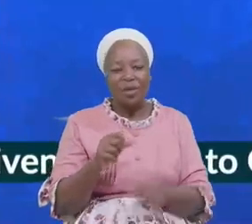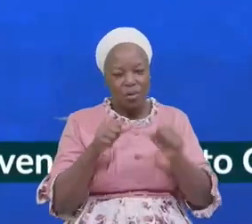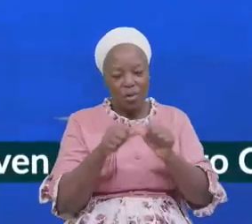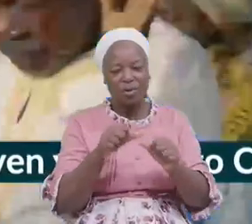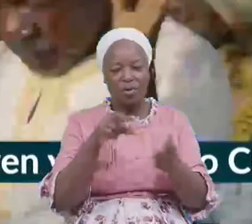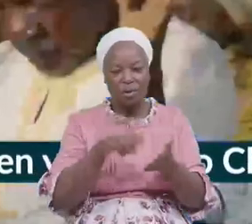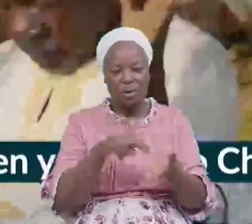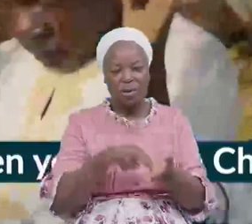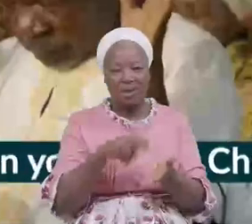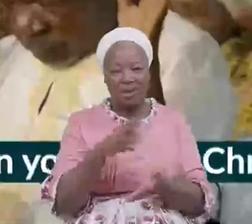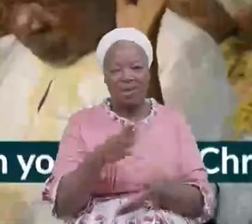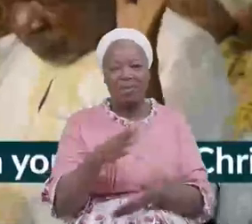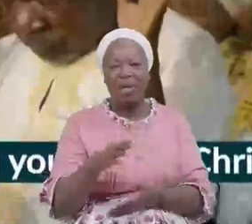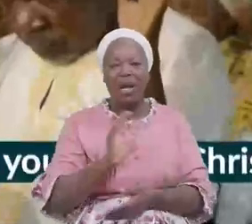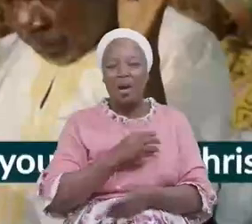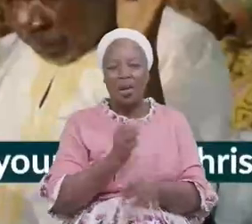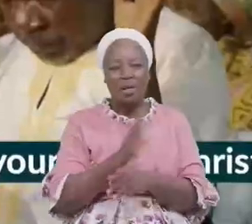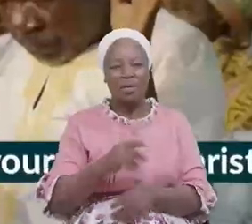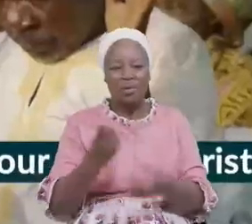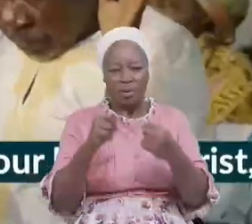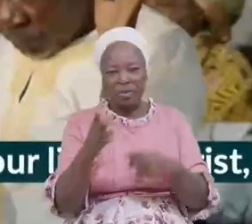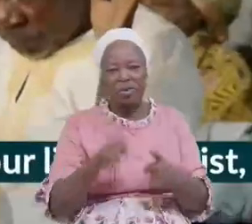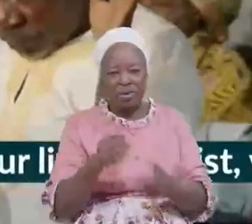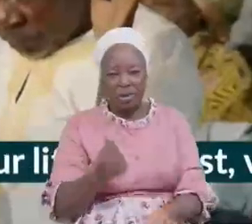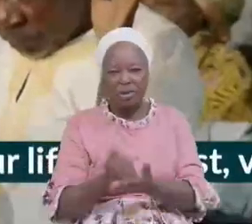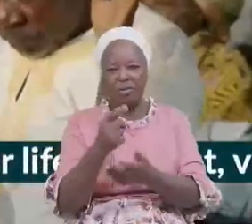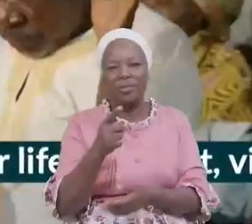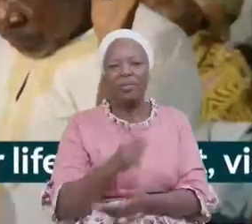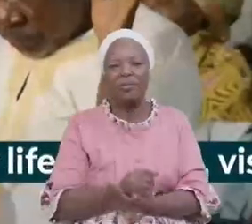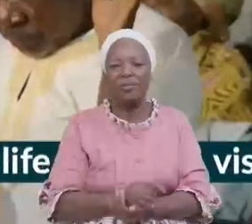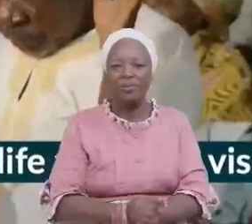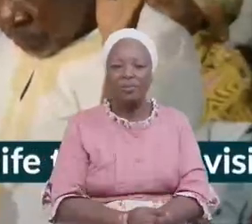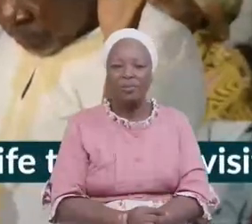Toujours debout, nos conseillers viendront. N'importe où vous êtes, ils viendront s'occuper de vous.